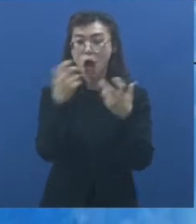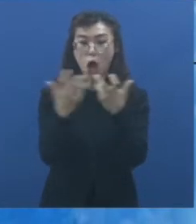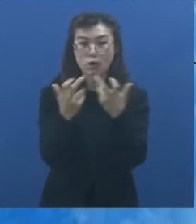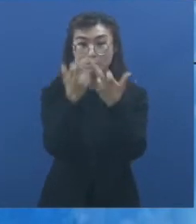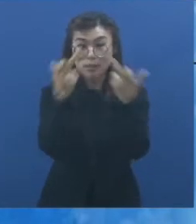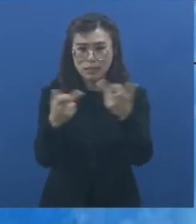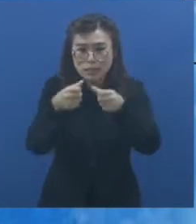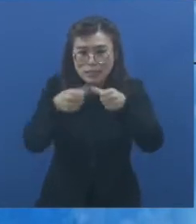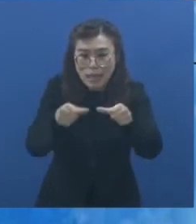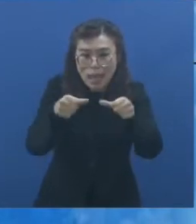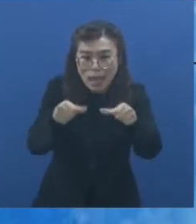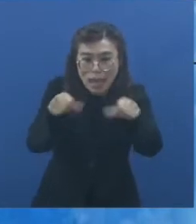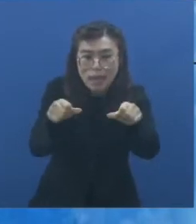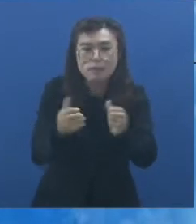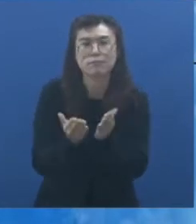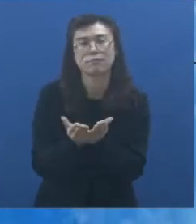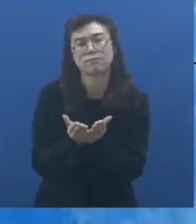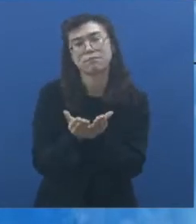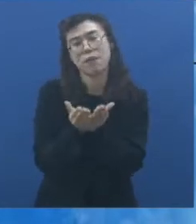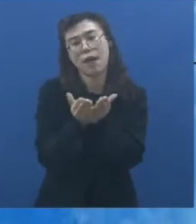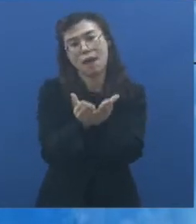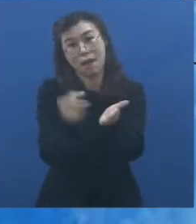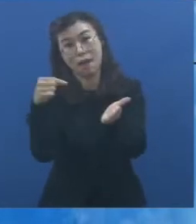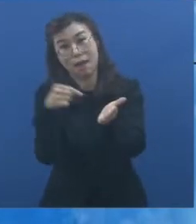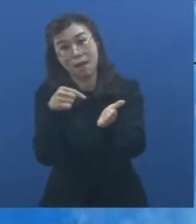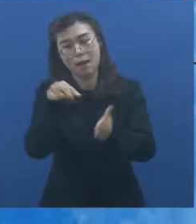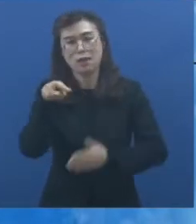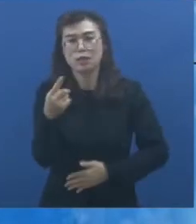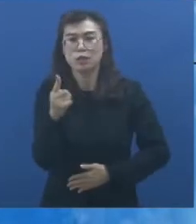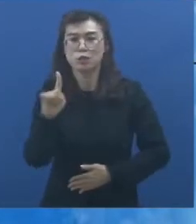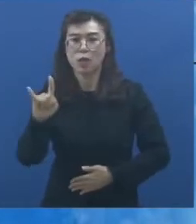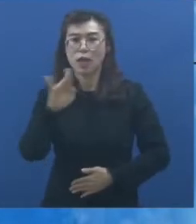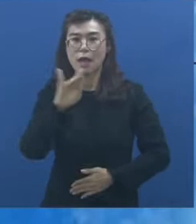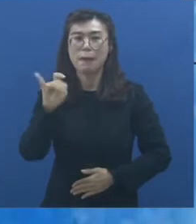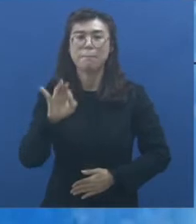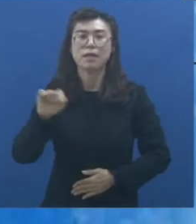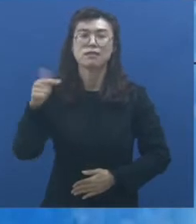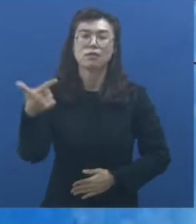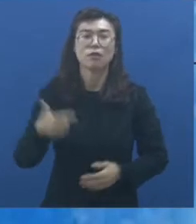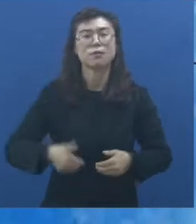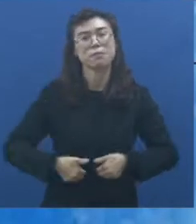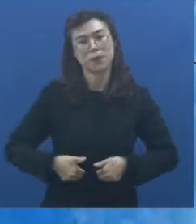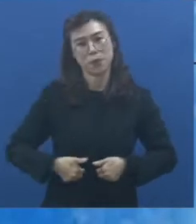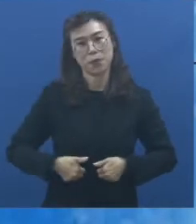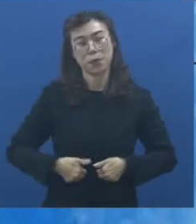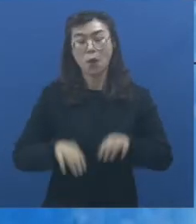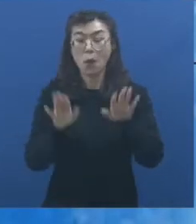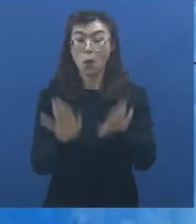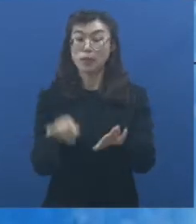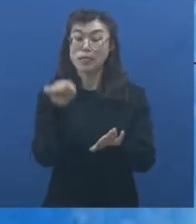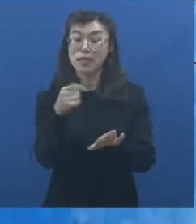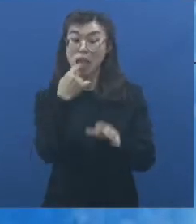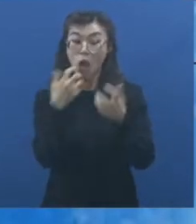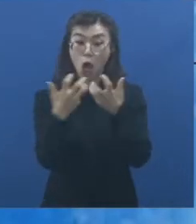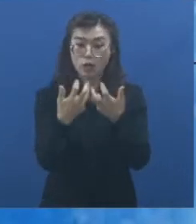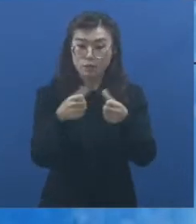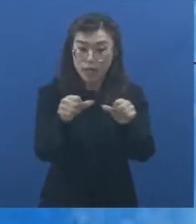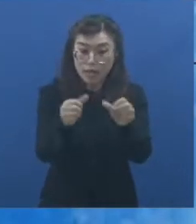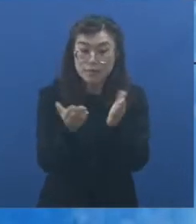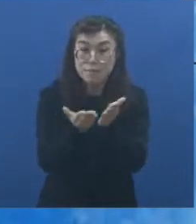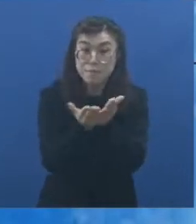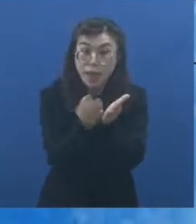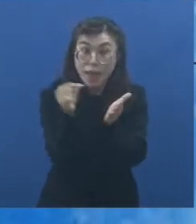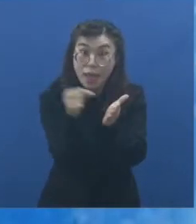불리는 얼음을 깨고 나가는 최민선 이 필요한 거예요 자 그러면 우리 2세 빙산의 대해서 오늘 자세하게 한번 알아보도록